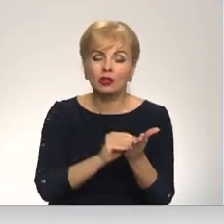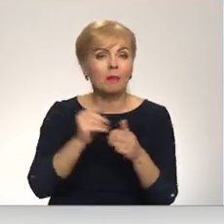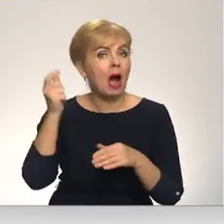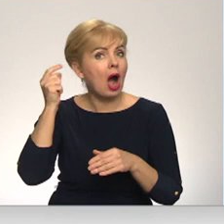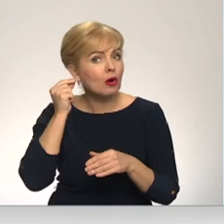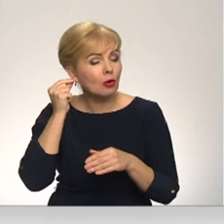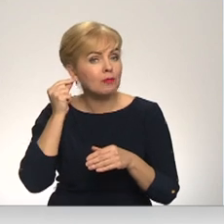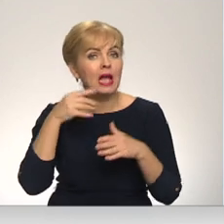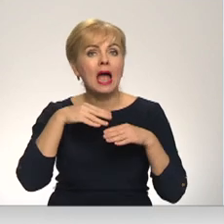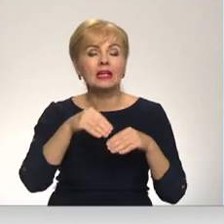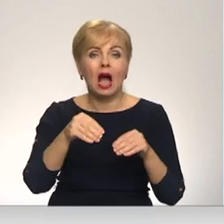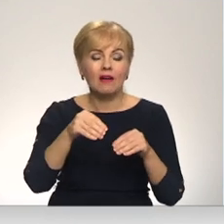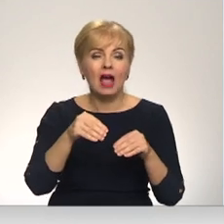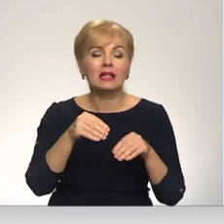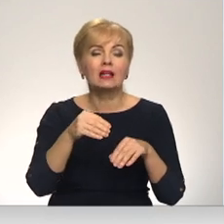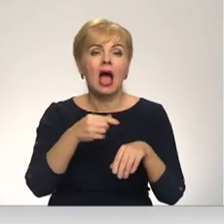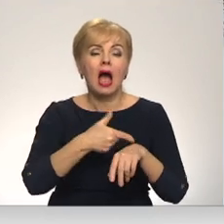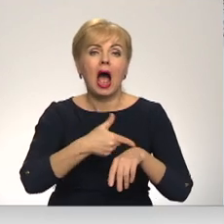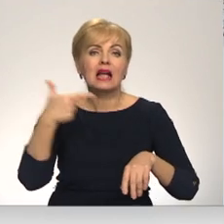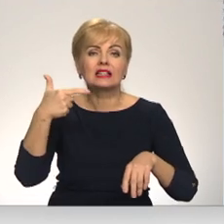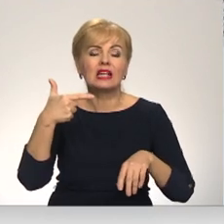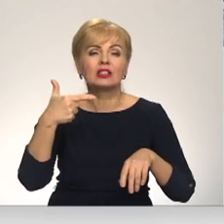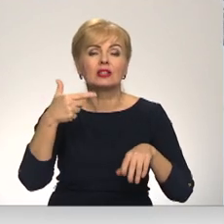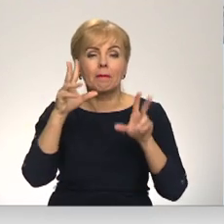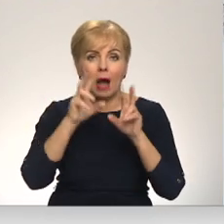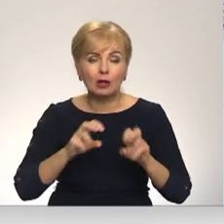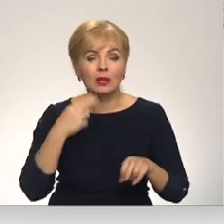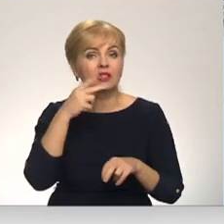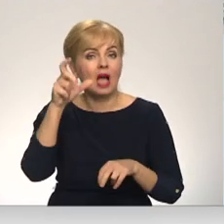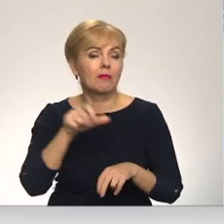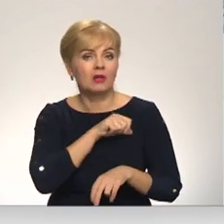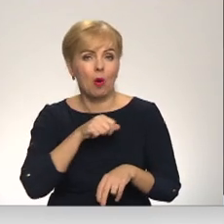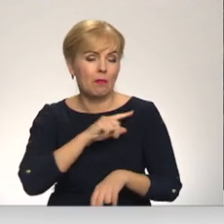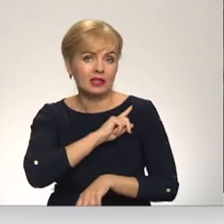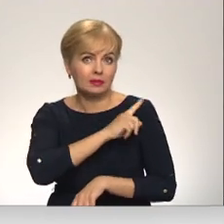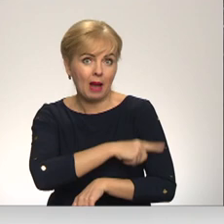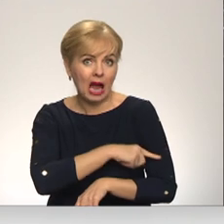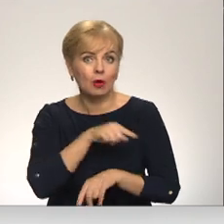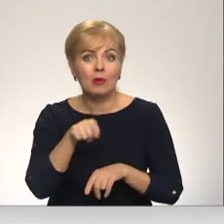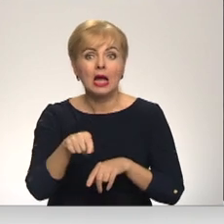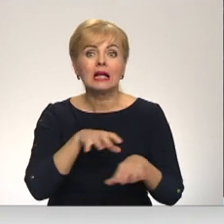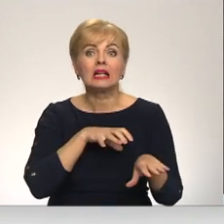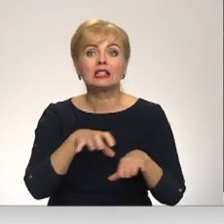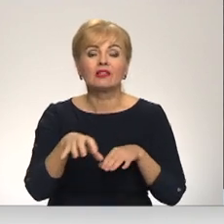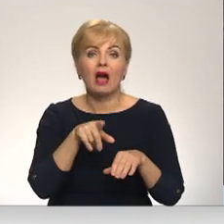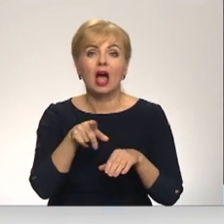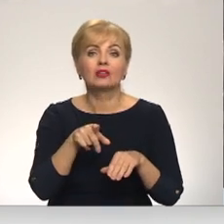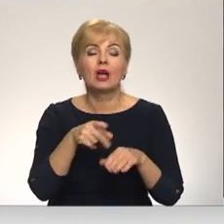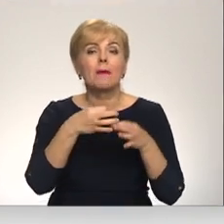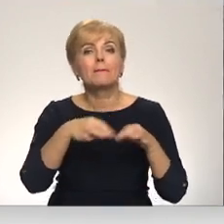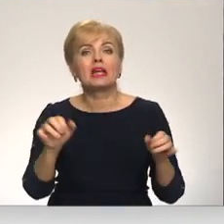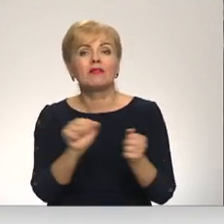un jāveic arī regulāra asins analīzes. Taču saimniekam tas nav pa spēkam. Tie zēri ir diezgan tādi savvaļi,